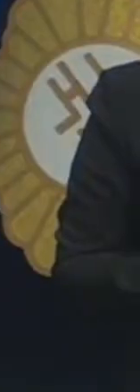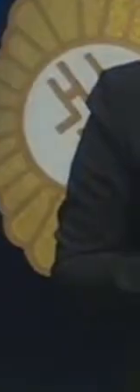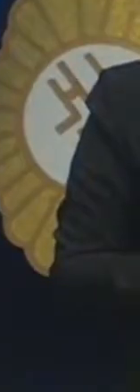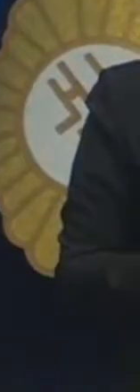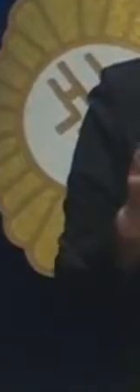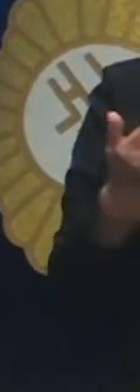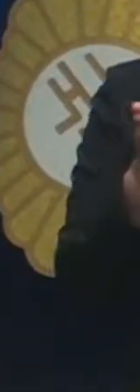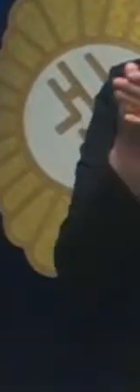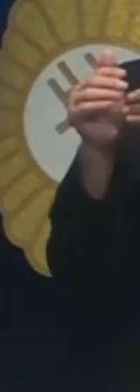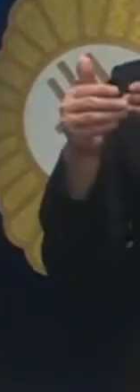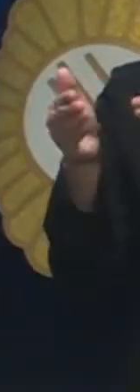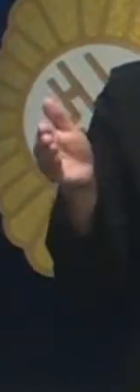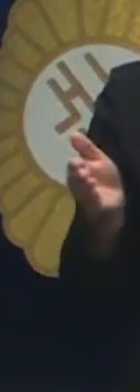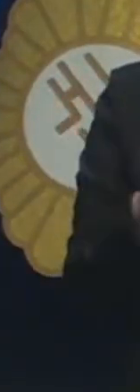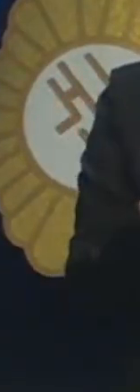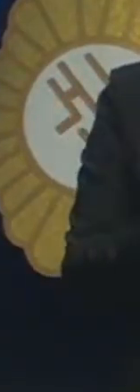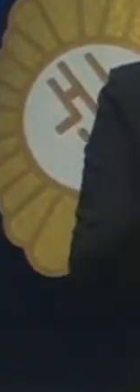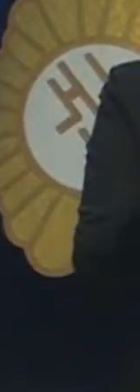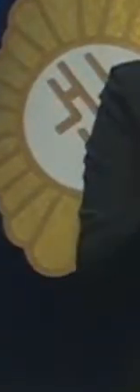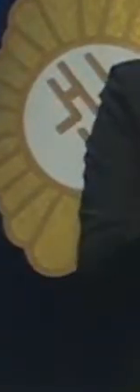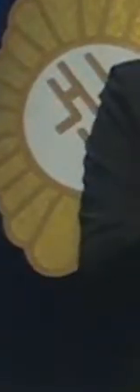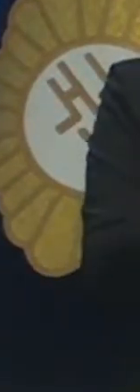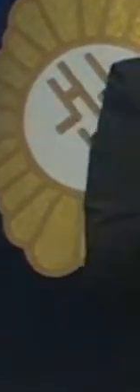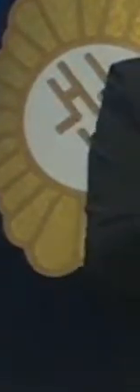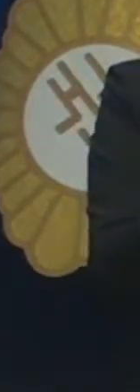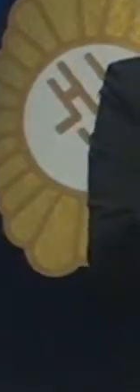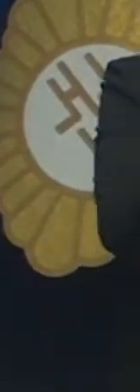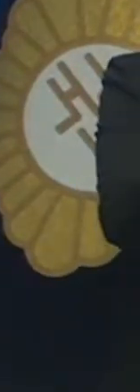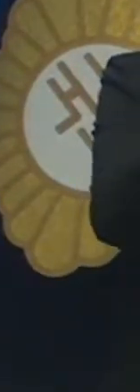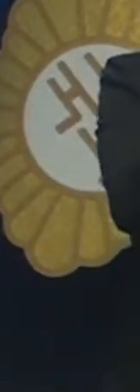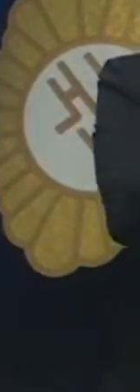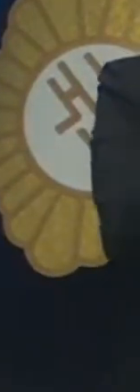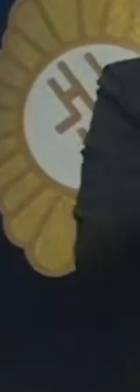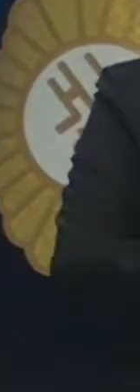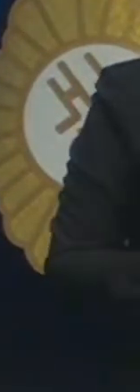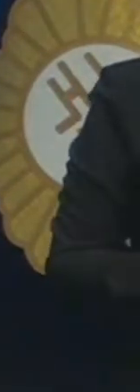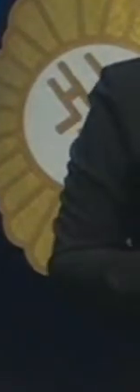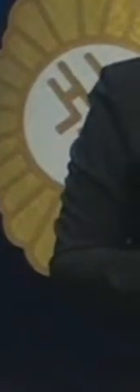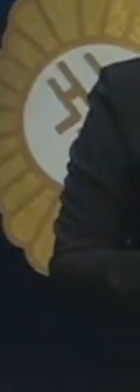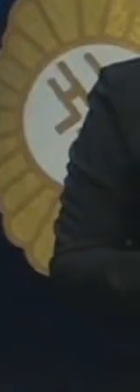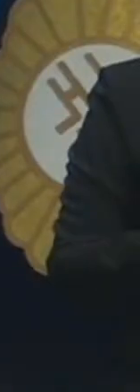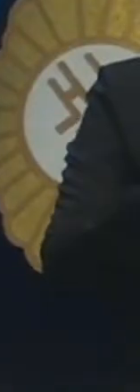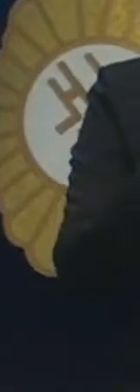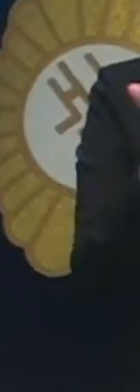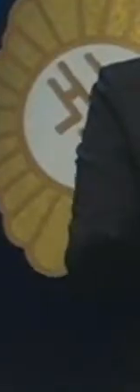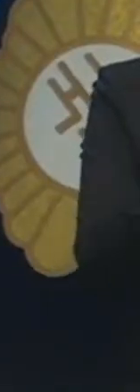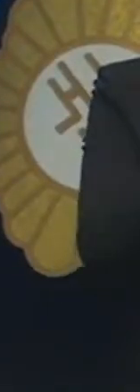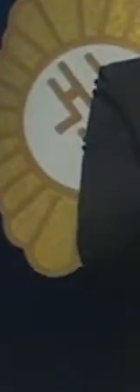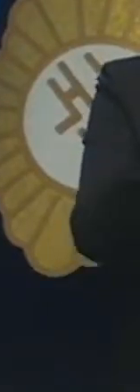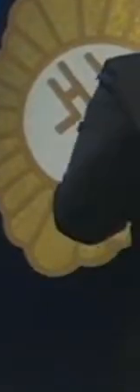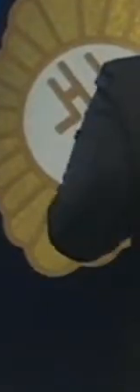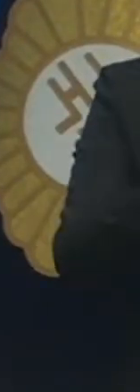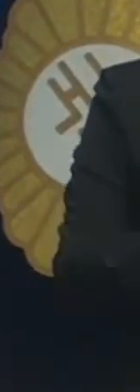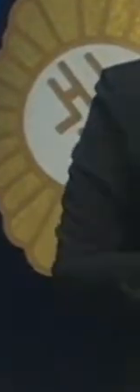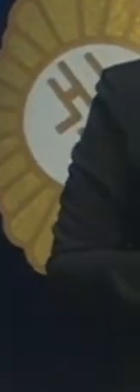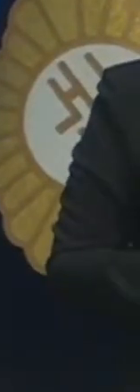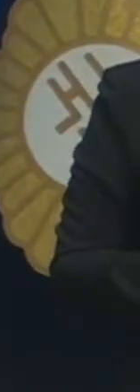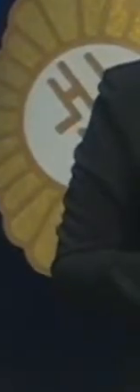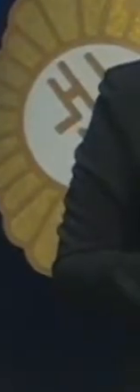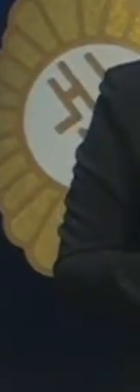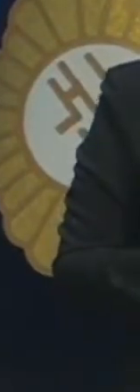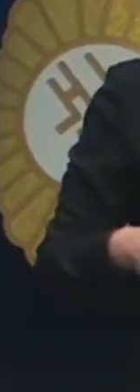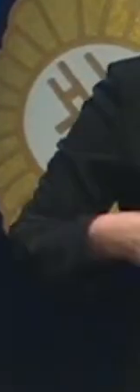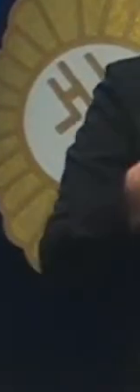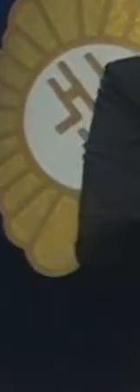네, 진보당 홈플러스 대책위원장 그리고 비정규직 노동자 국회의원 정혜경입니다.